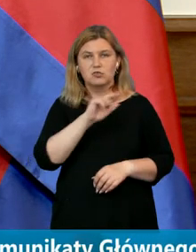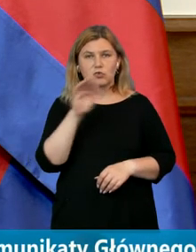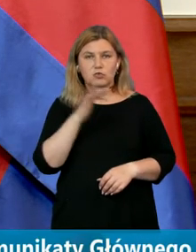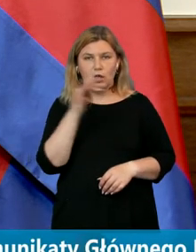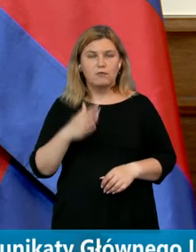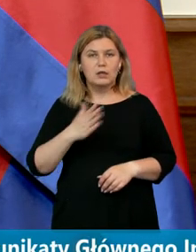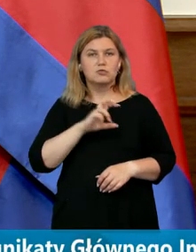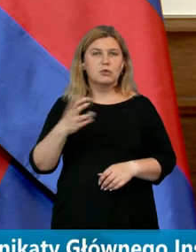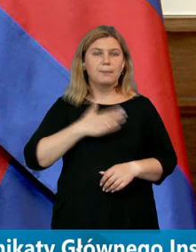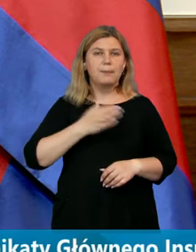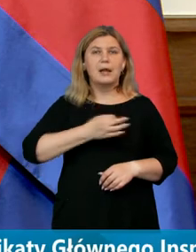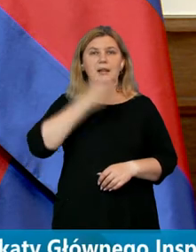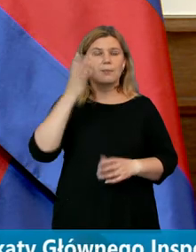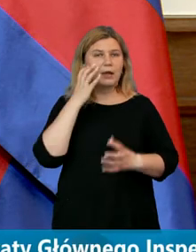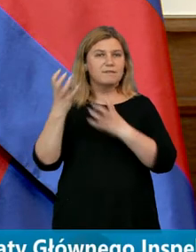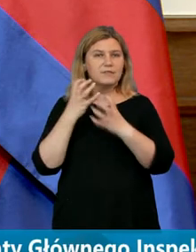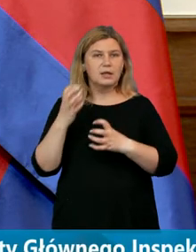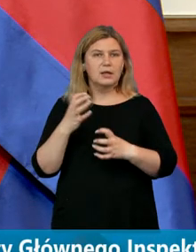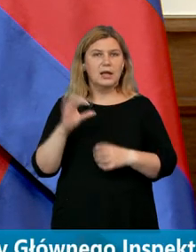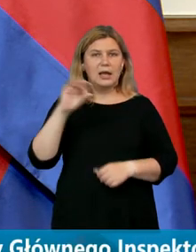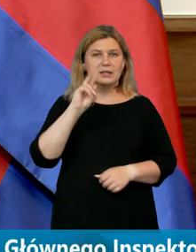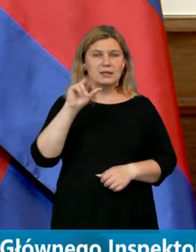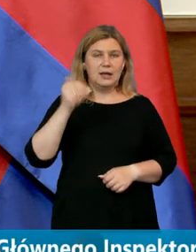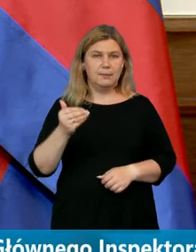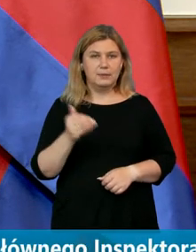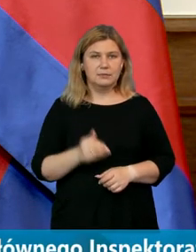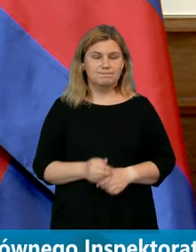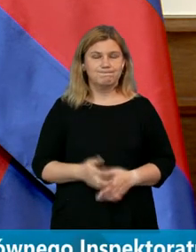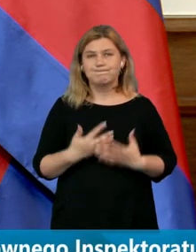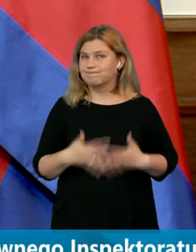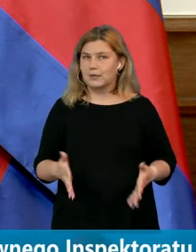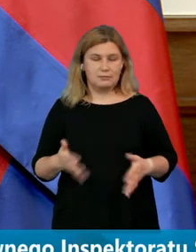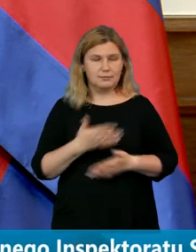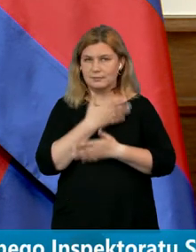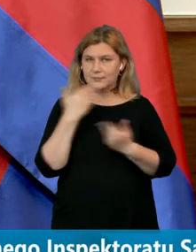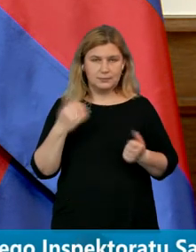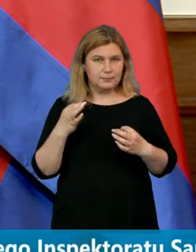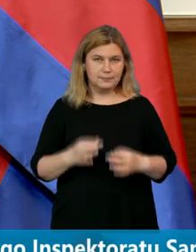mamy jakieś nowe, lepsze wiadomości w temacie SKM? No niestety, panie Krzysztofie, nie mamy na dzisiaj.